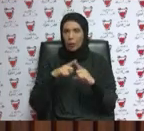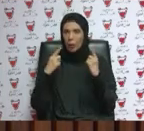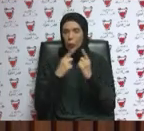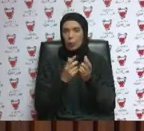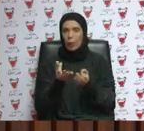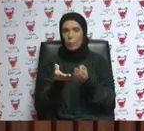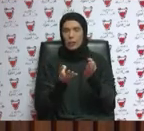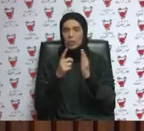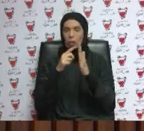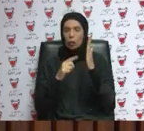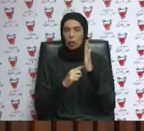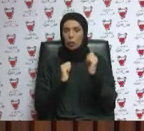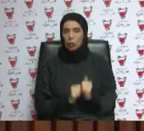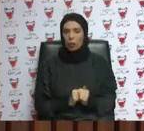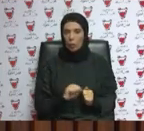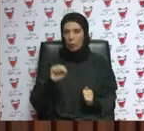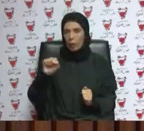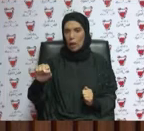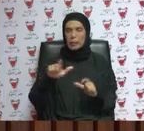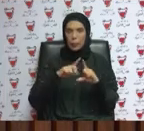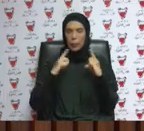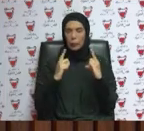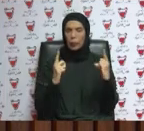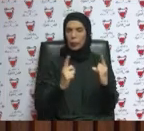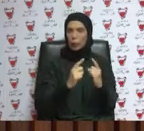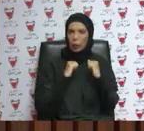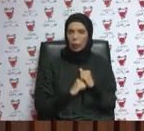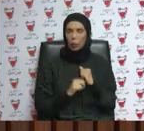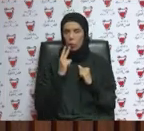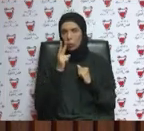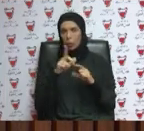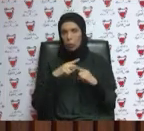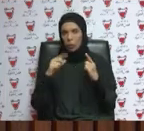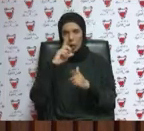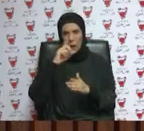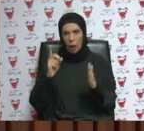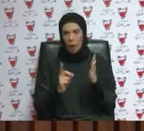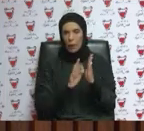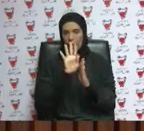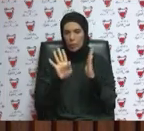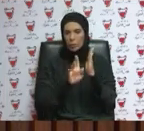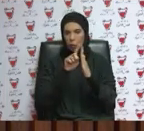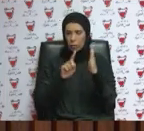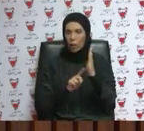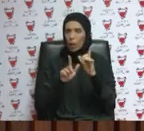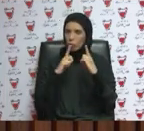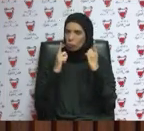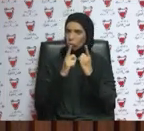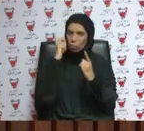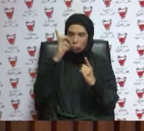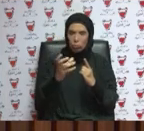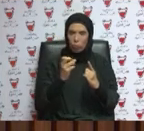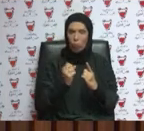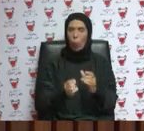والمستشار القانوني لشؤون اللجان، وقد اطلعت اللجنة على رأي لجنة الشؤون التشريعية والقانونية بالمجلس والذي